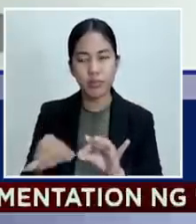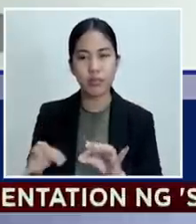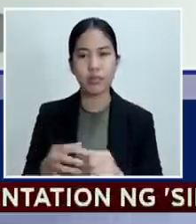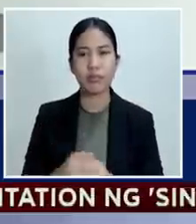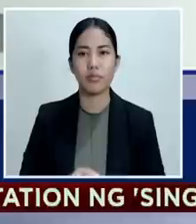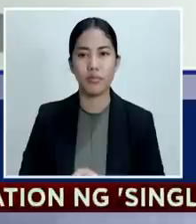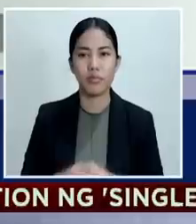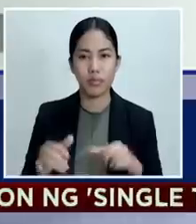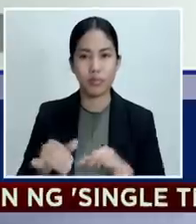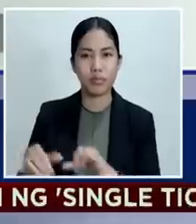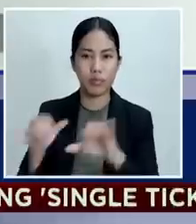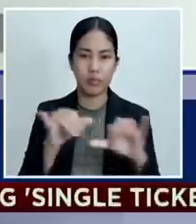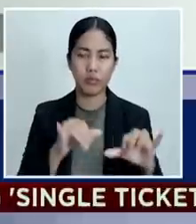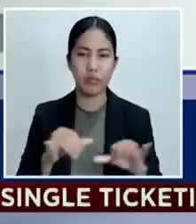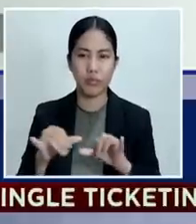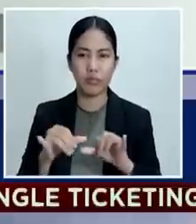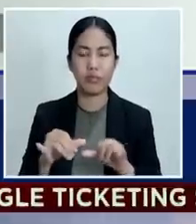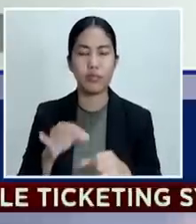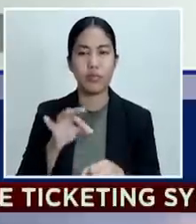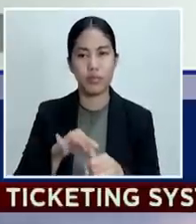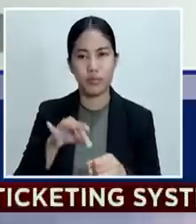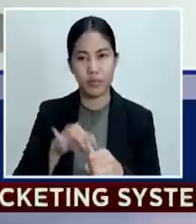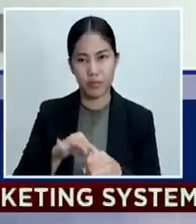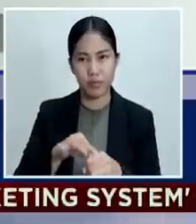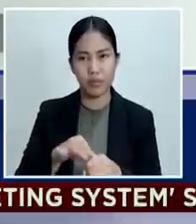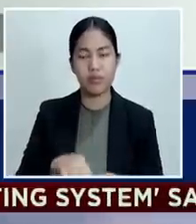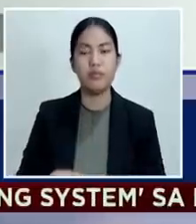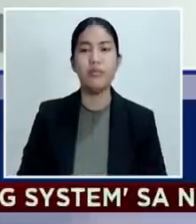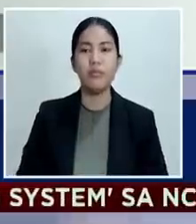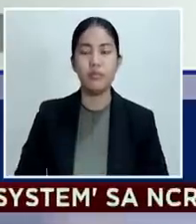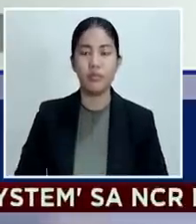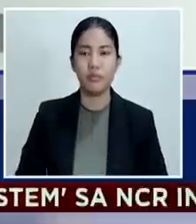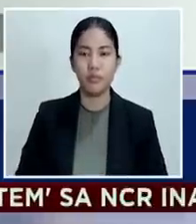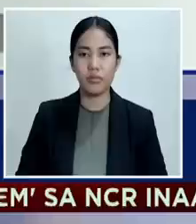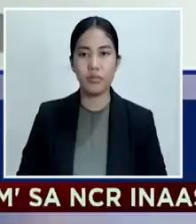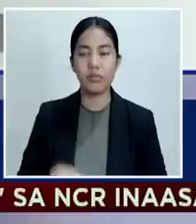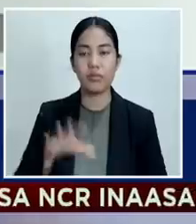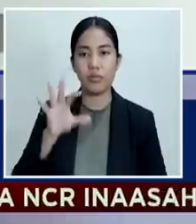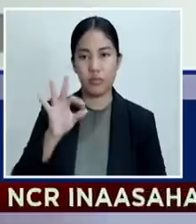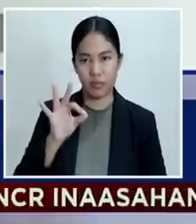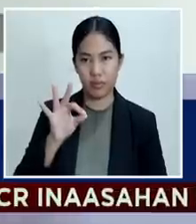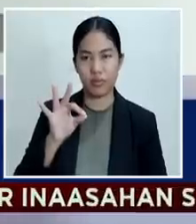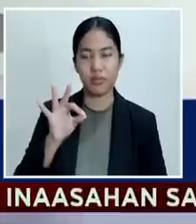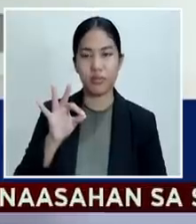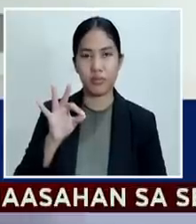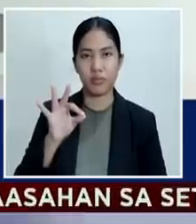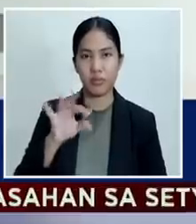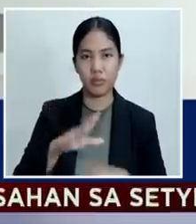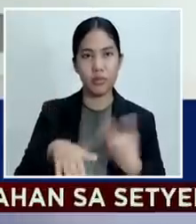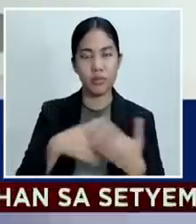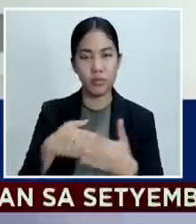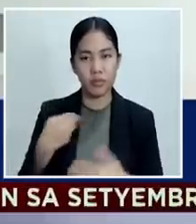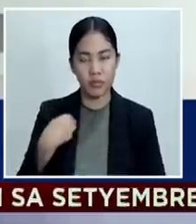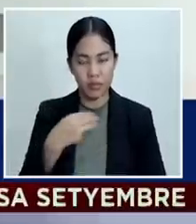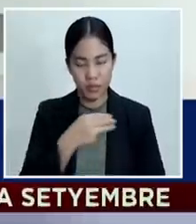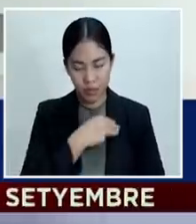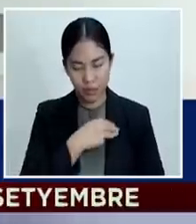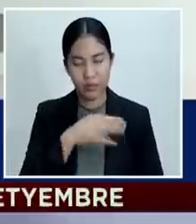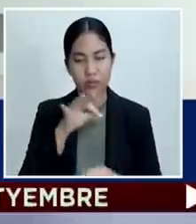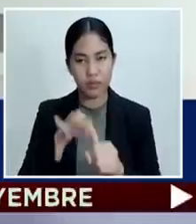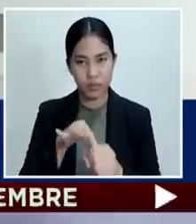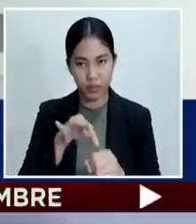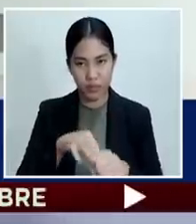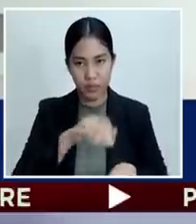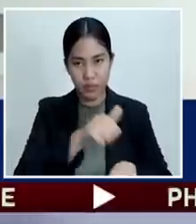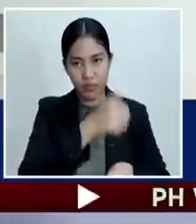unanimous po ang naging vote, 9-0. Okay. So 9 out of 9 na council members ay bumoto para po sa